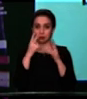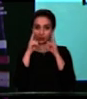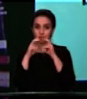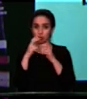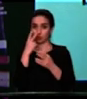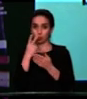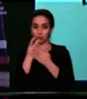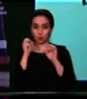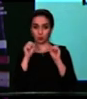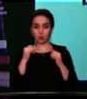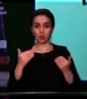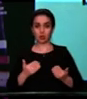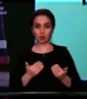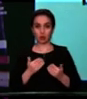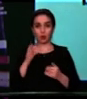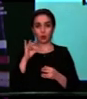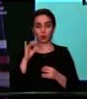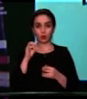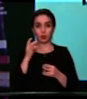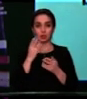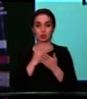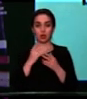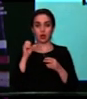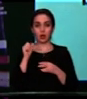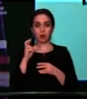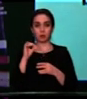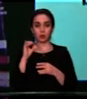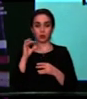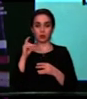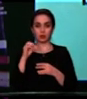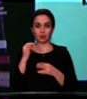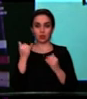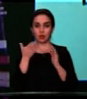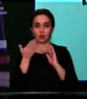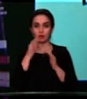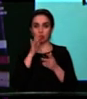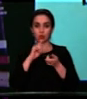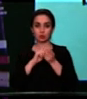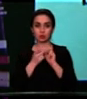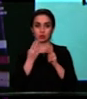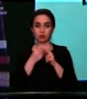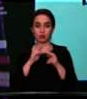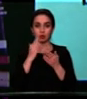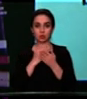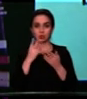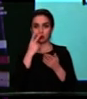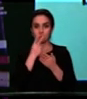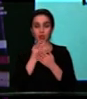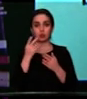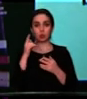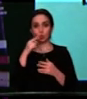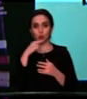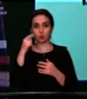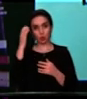ko'ring. Demak, hayotning anorganik moddalardan abiogen molekulyar evolyutsiya natijasida hosil bo'lishi to'g'risidagi nazariyani